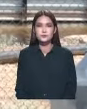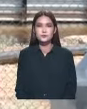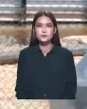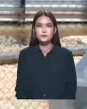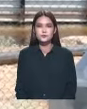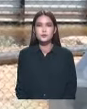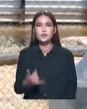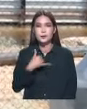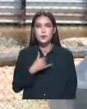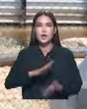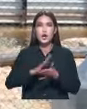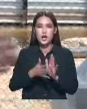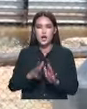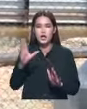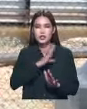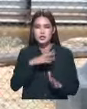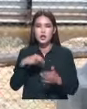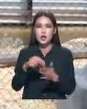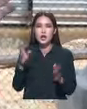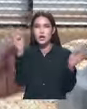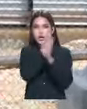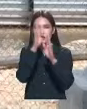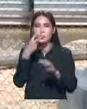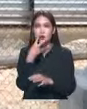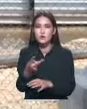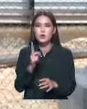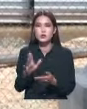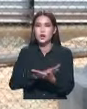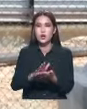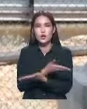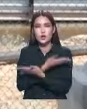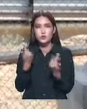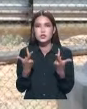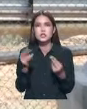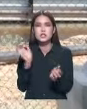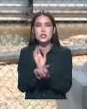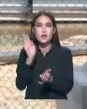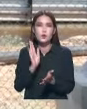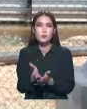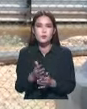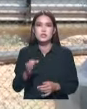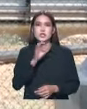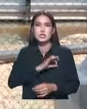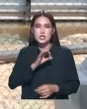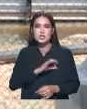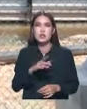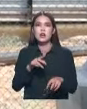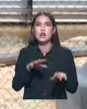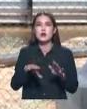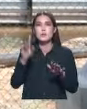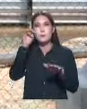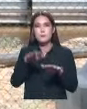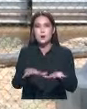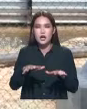Мы поговорили со специалистами и самими экологами. Есть большие сомнения в чистоте воды, поэтому мы будем поднимать этот вопрос в парламенте. Если это